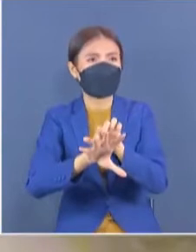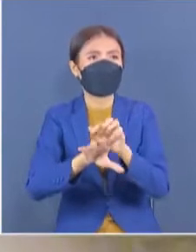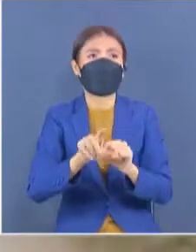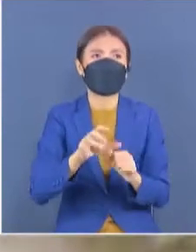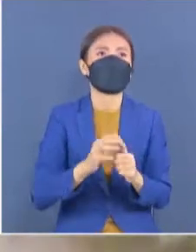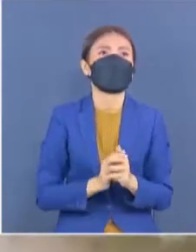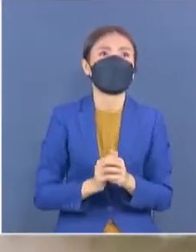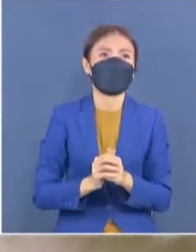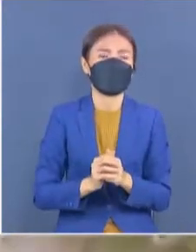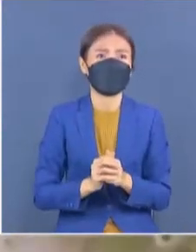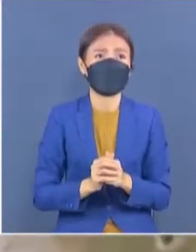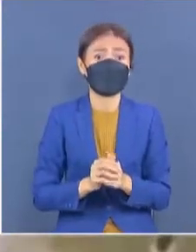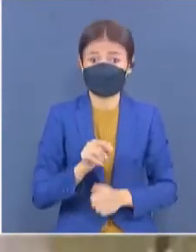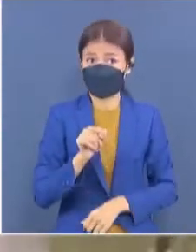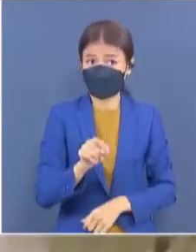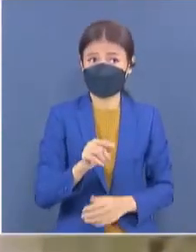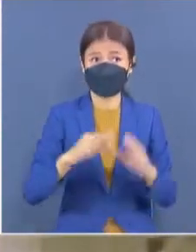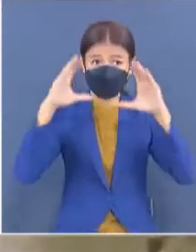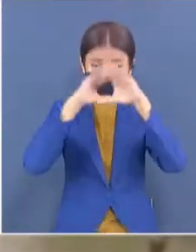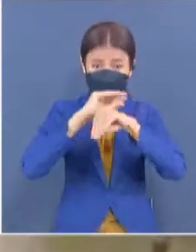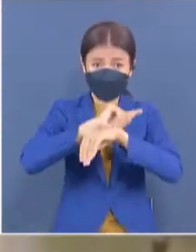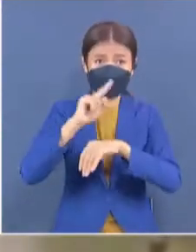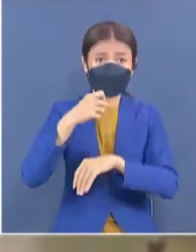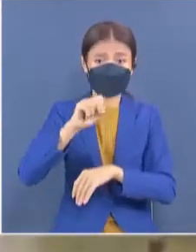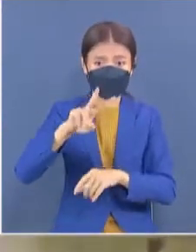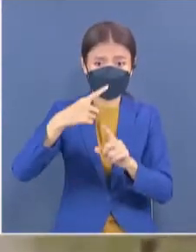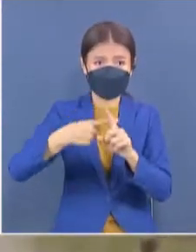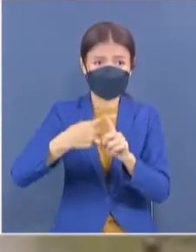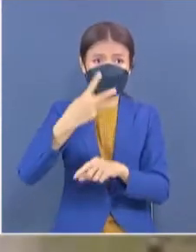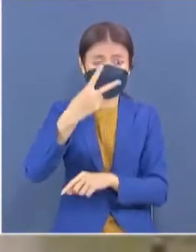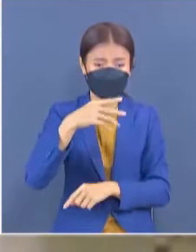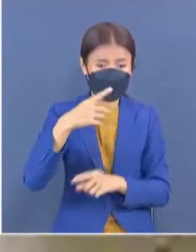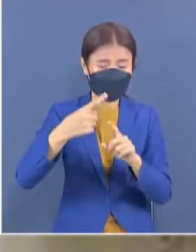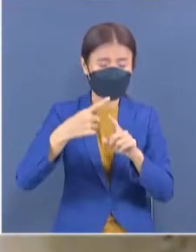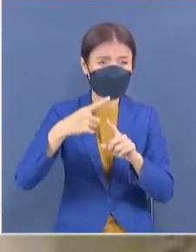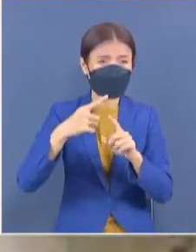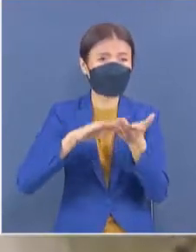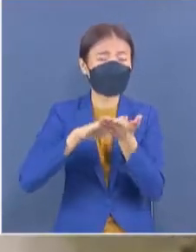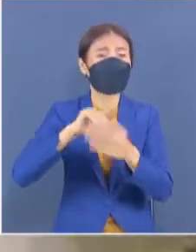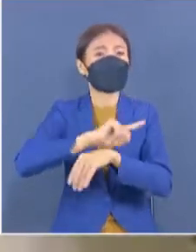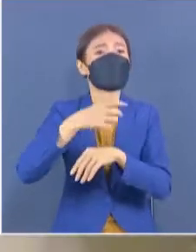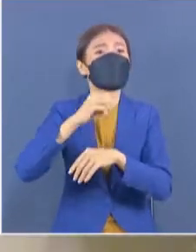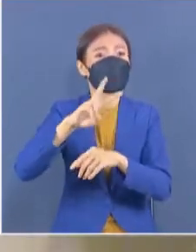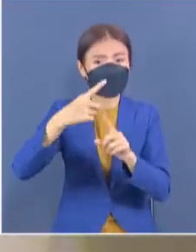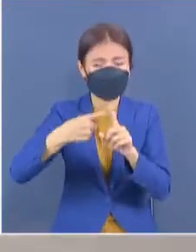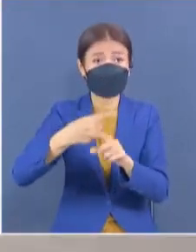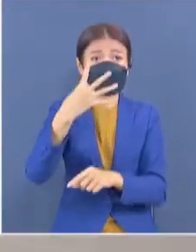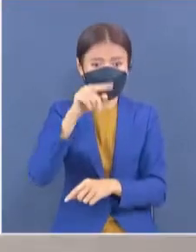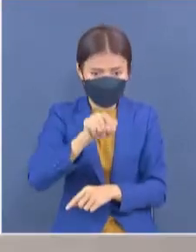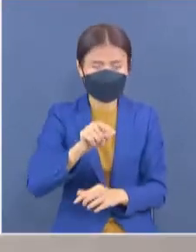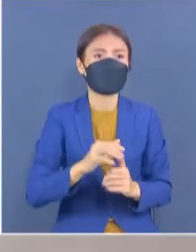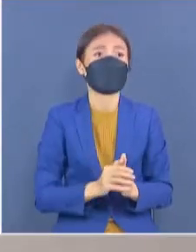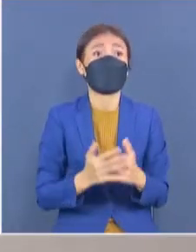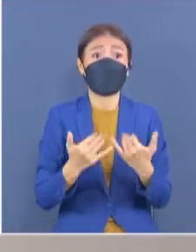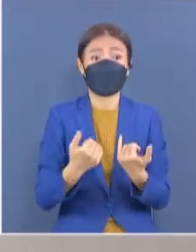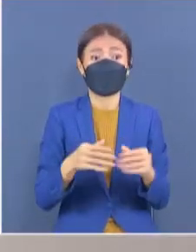มุทรปราการช่วงเกิดเหตุคือกลางดึกของคืนวันที่12เมษายนครับจากการสอบสวนในเบื้องต้นกลุ่มผู้ก่อเห